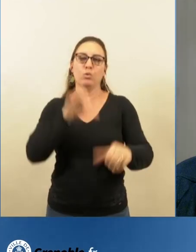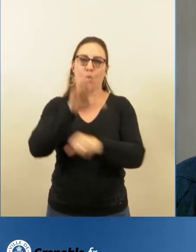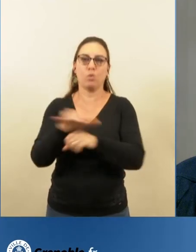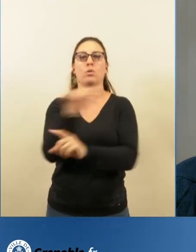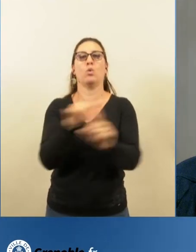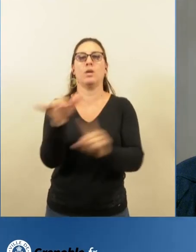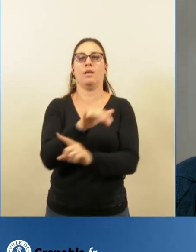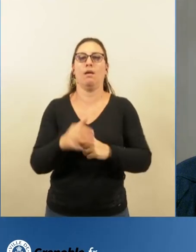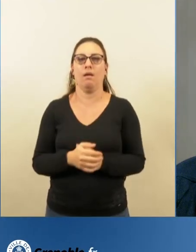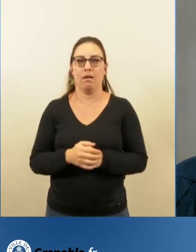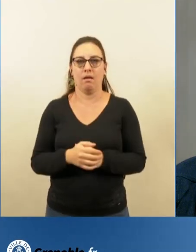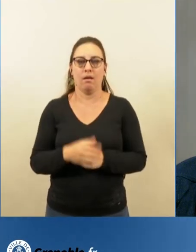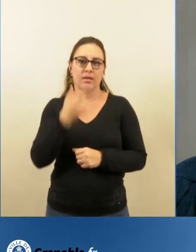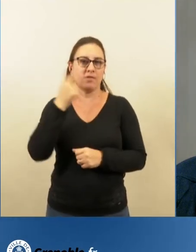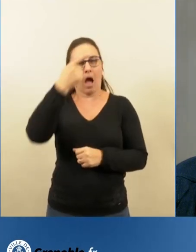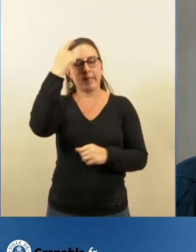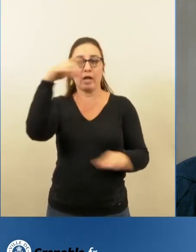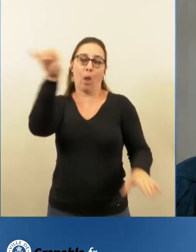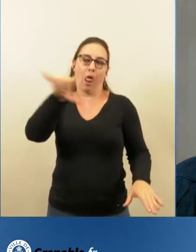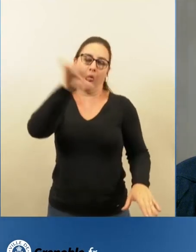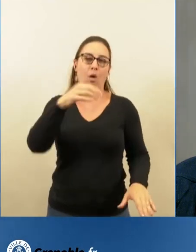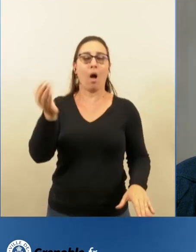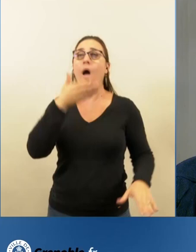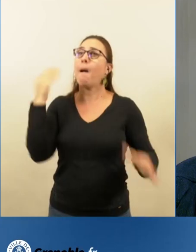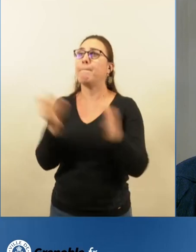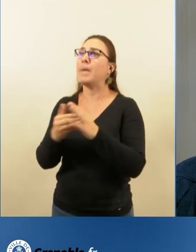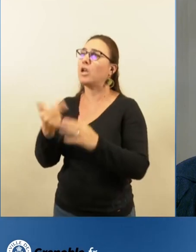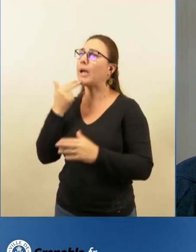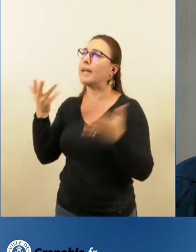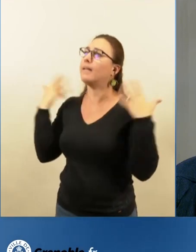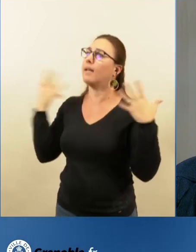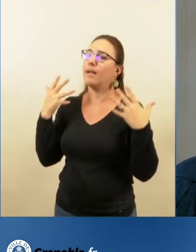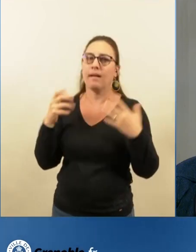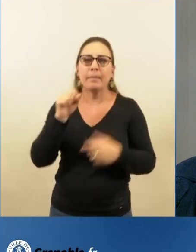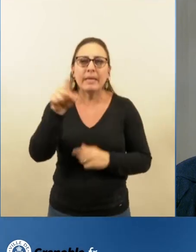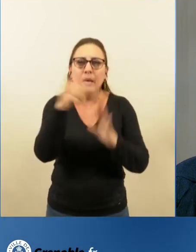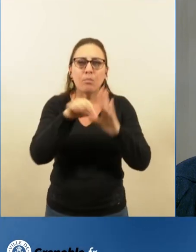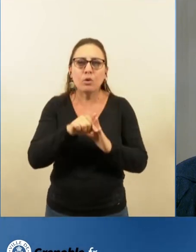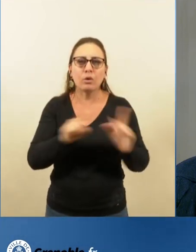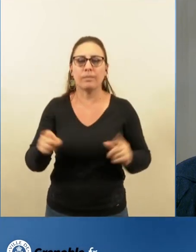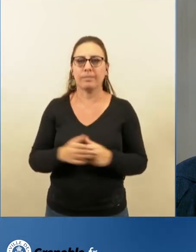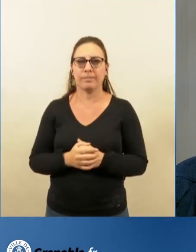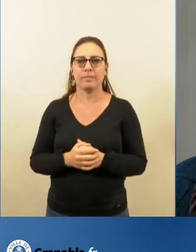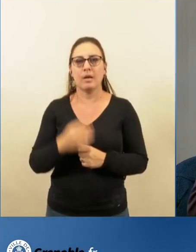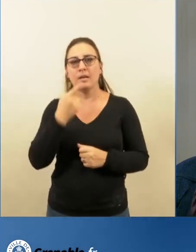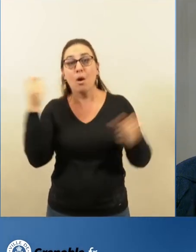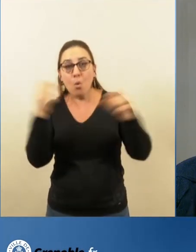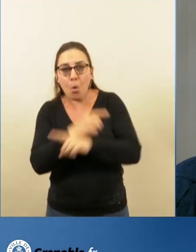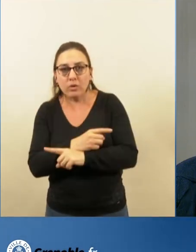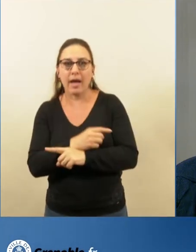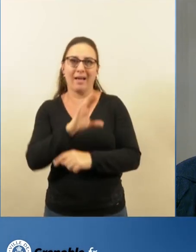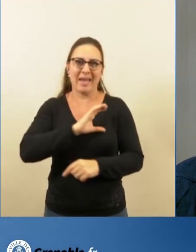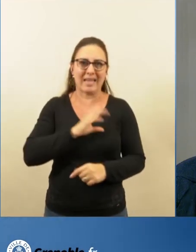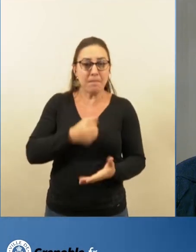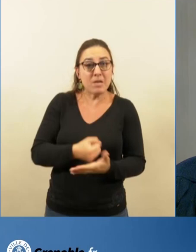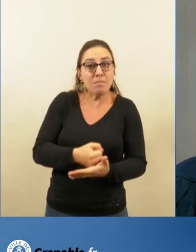un terme tout de suite à cet escroquerie intellectuel améliorer la qualité de l'air n'est pas une mesure antisociale c'est tout le contraire ne rien faire ou en faire le moins possible